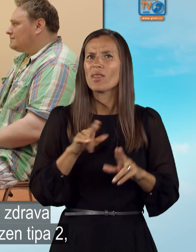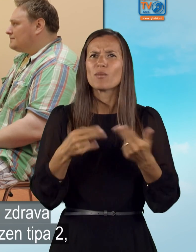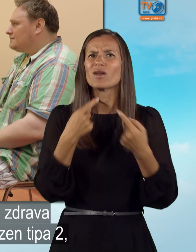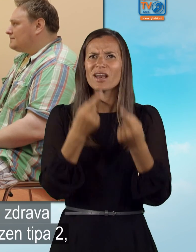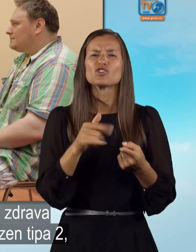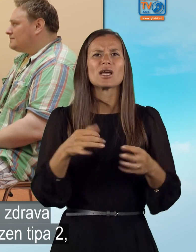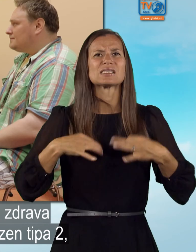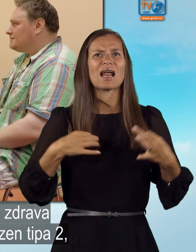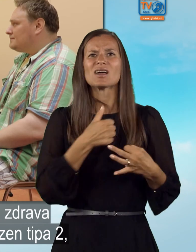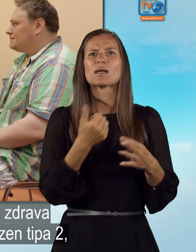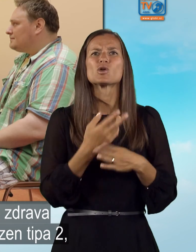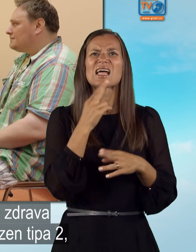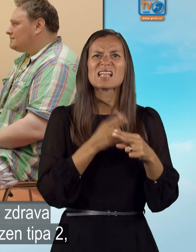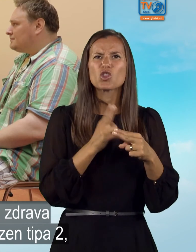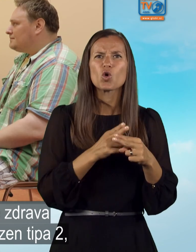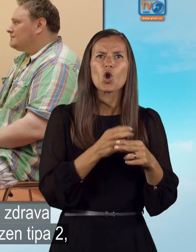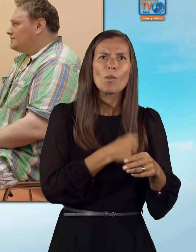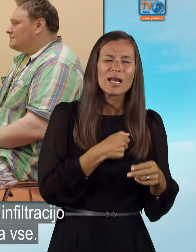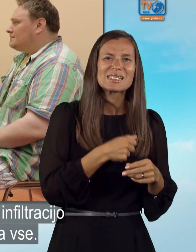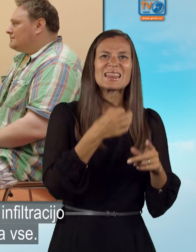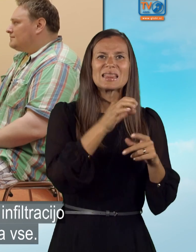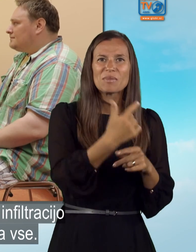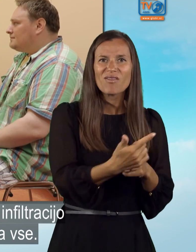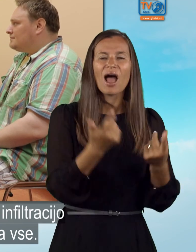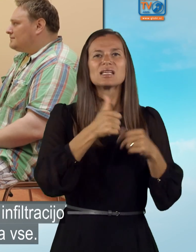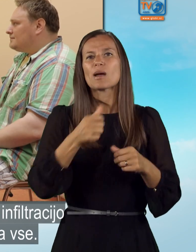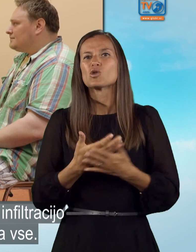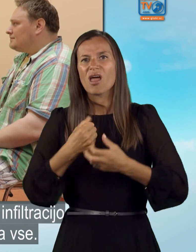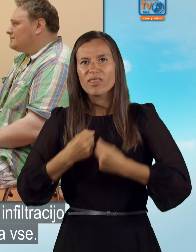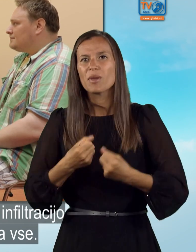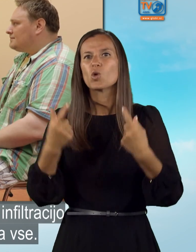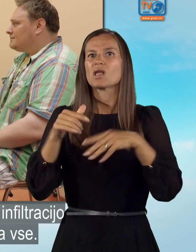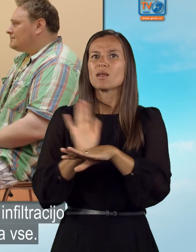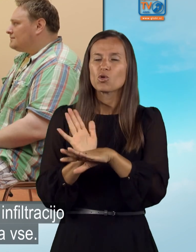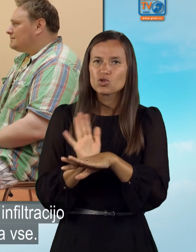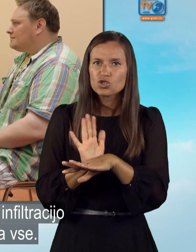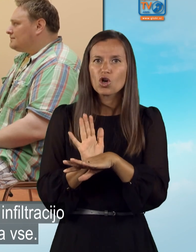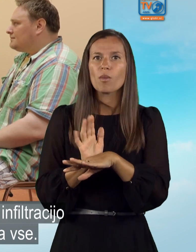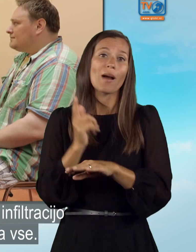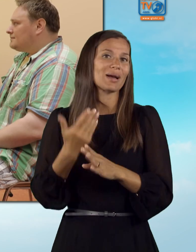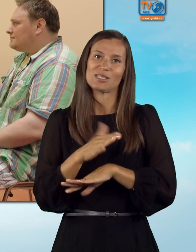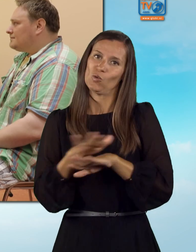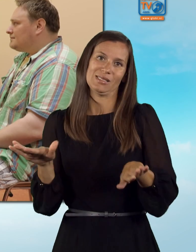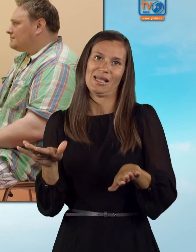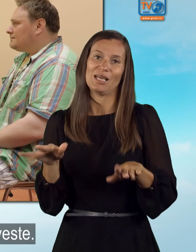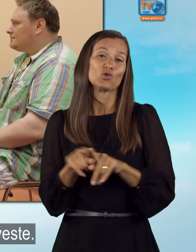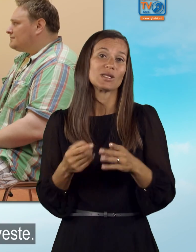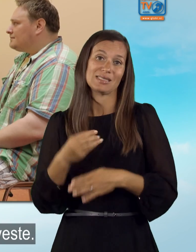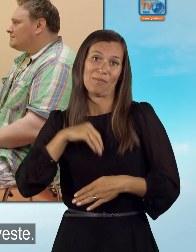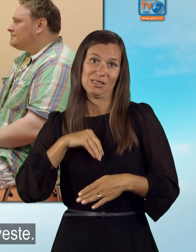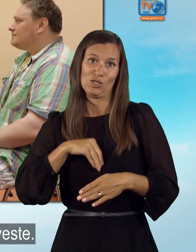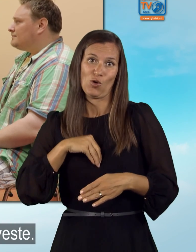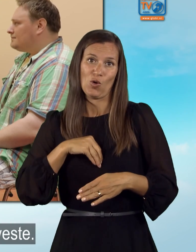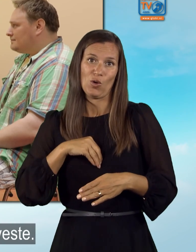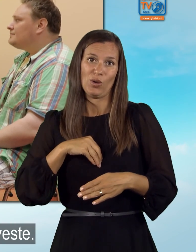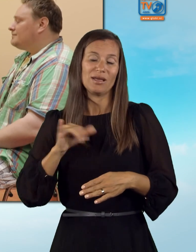ne moramo reči, da je zdrava samo za sladkorno bolezen tip 2 ali pa samo za debelost ali pa za maščobno infiltracijo jeter, ampak prav za vse. Ne, tudi za psiho,